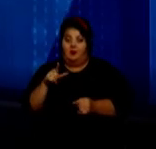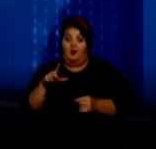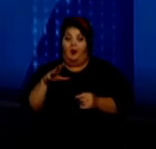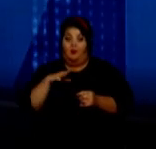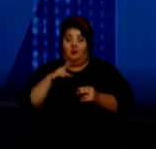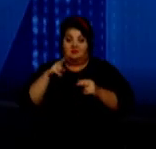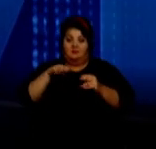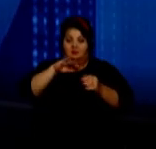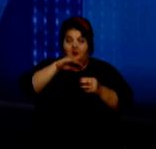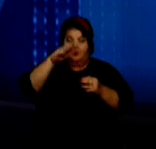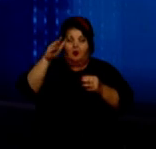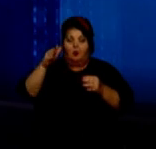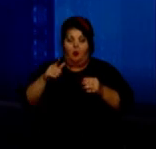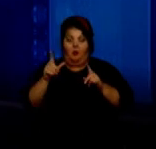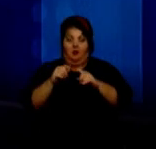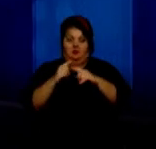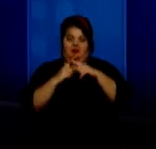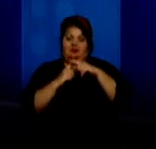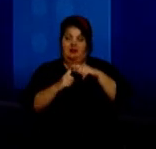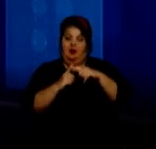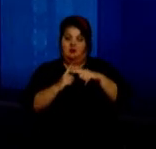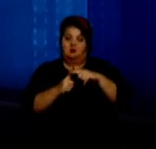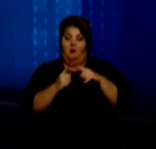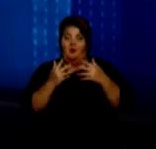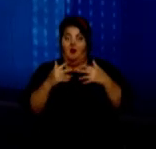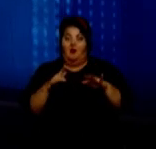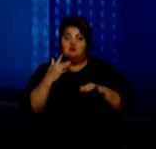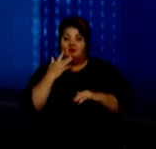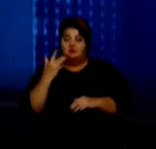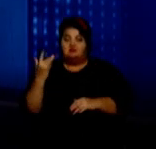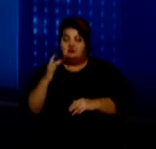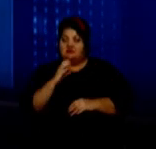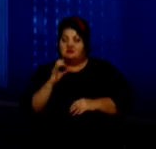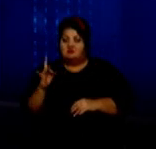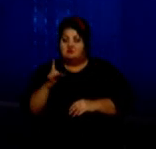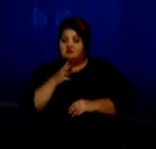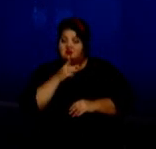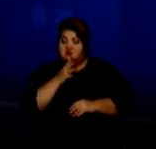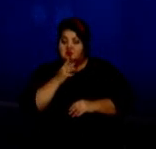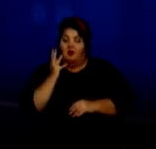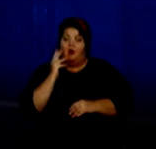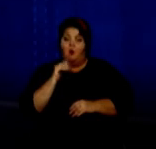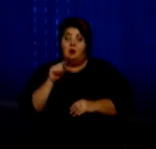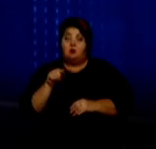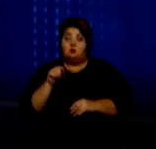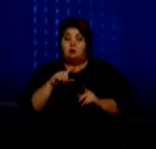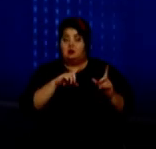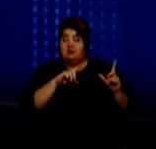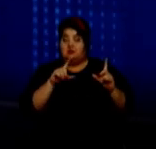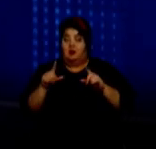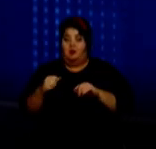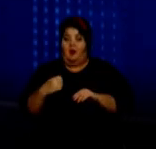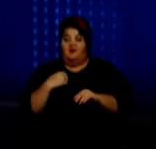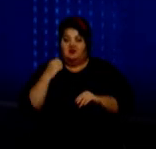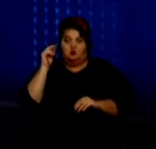таким куполом з Христом. А вже за радянських часів, коли туди заїхало